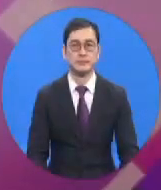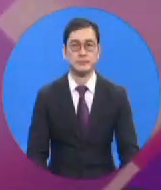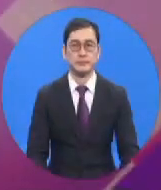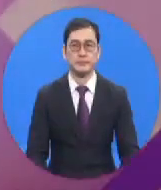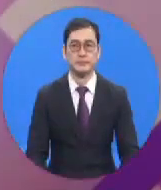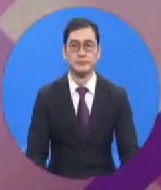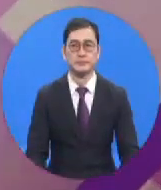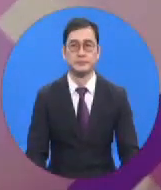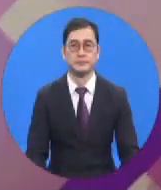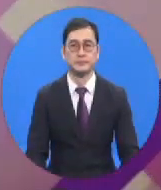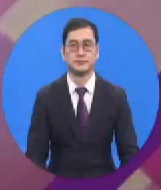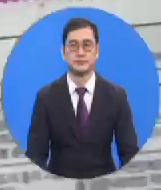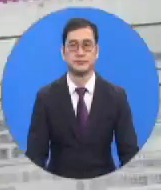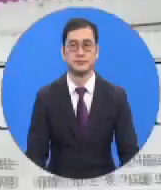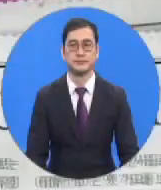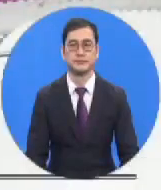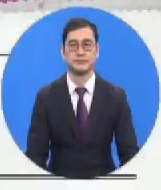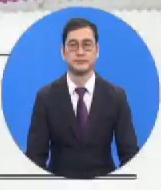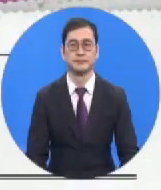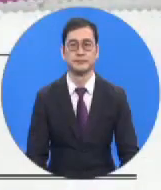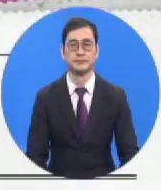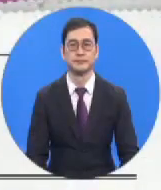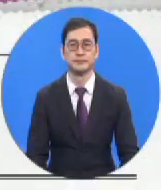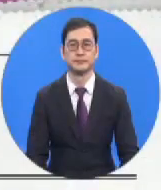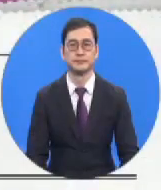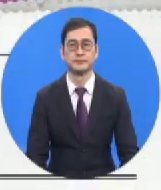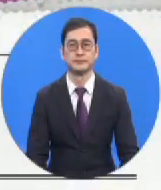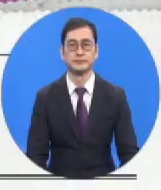네, 오늘의 톱뉴스 주제해 주시죠.